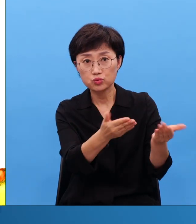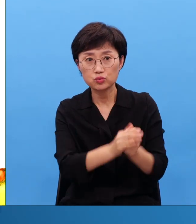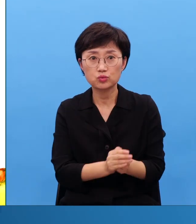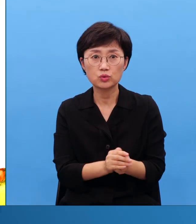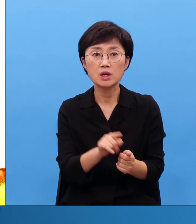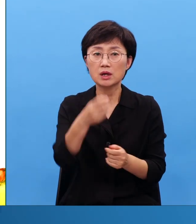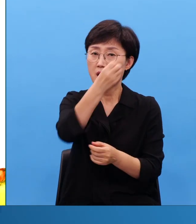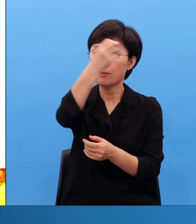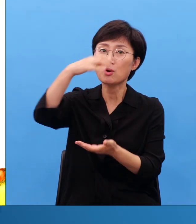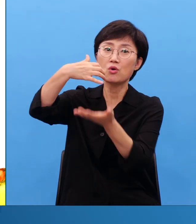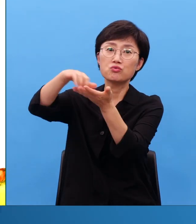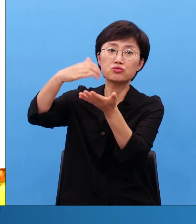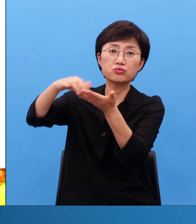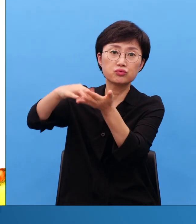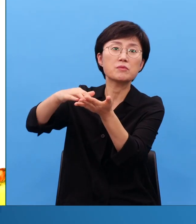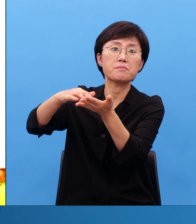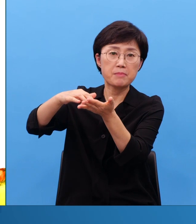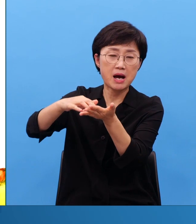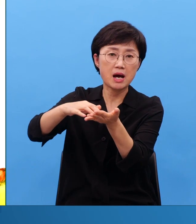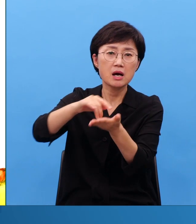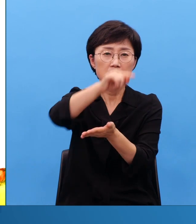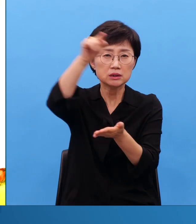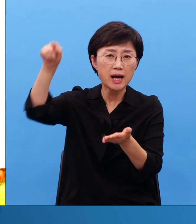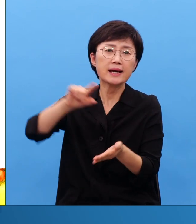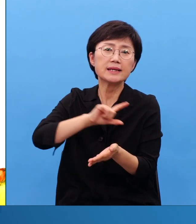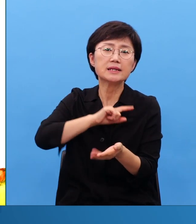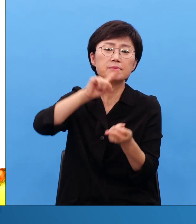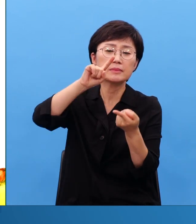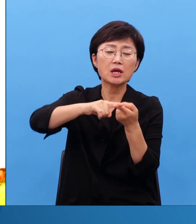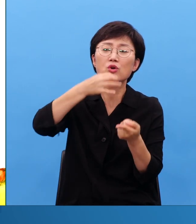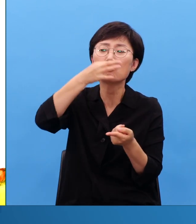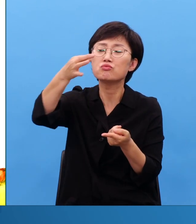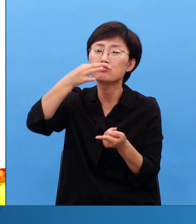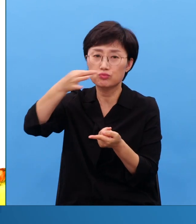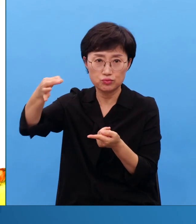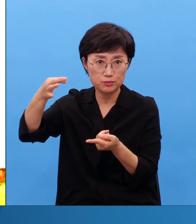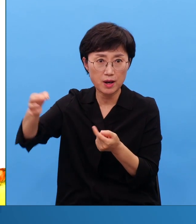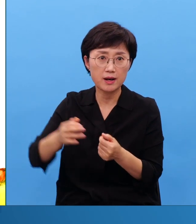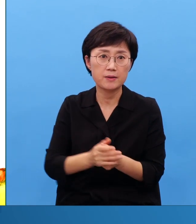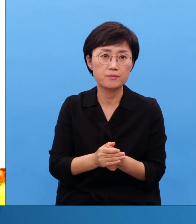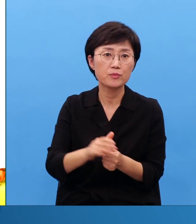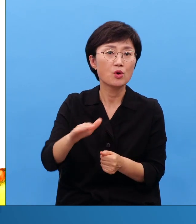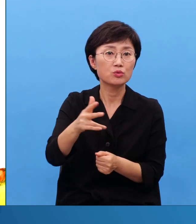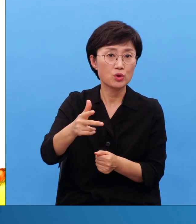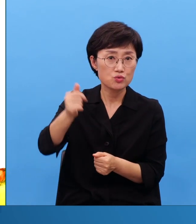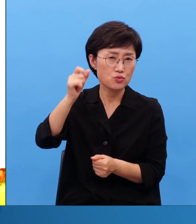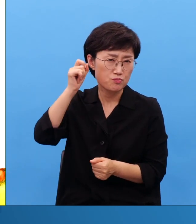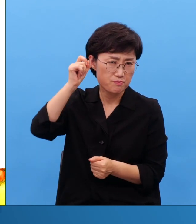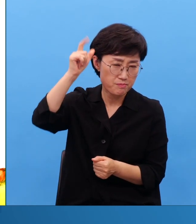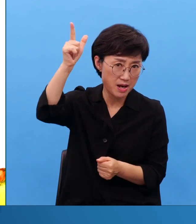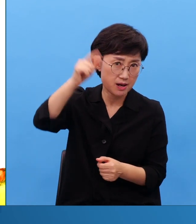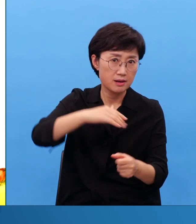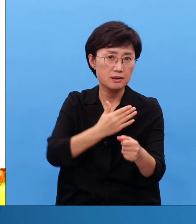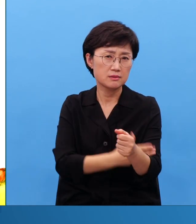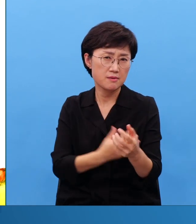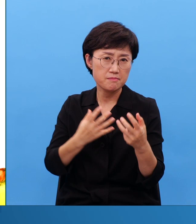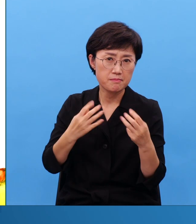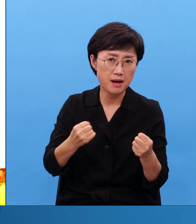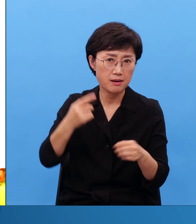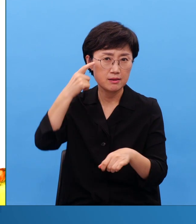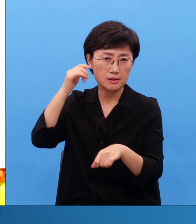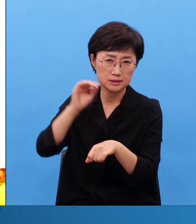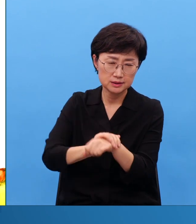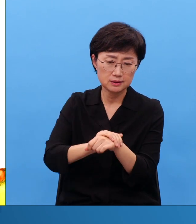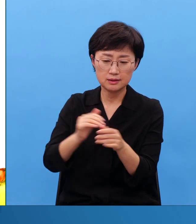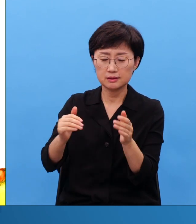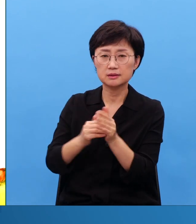싸매시는도다. 그가 그들의 슬픔을 쓰시고 그들을 가운데로 부르시는도다. 우리 주는 위대하시며 능력이